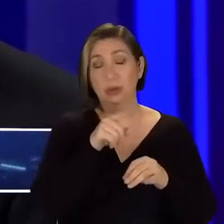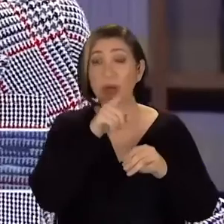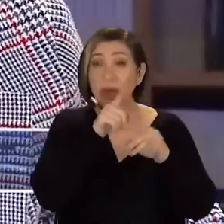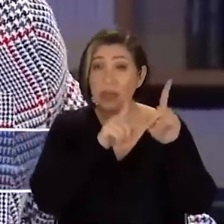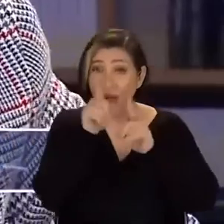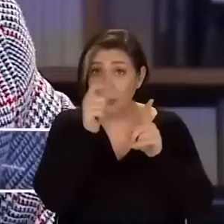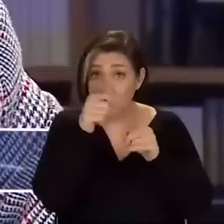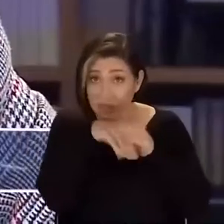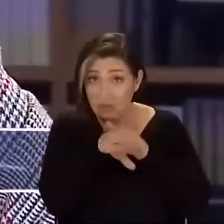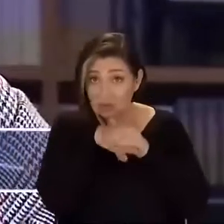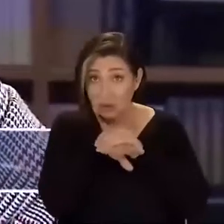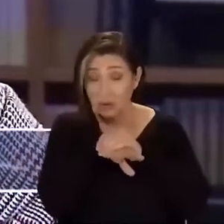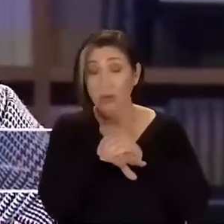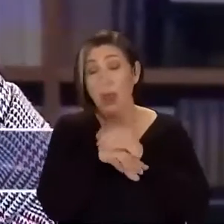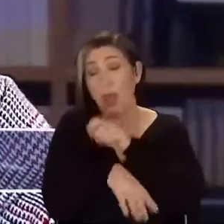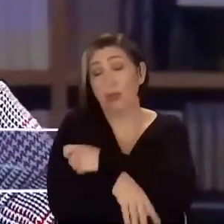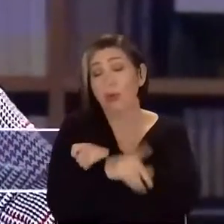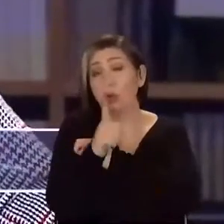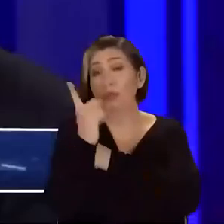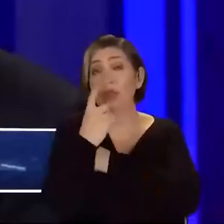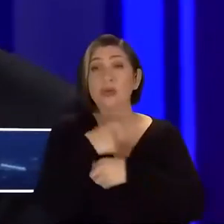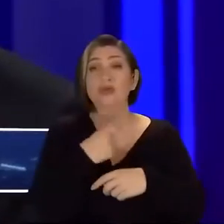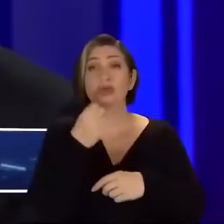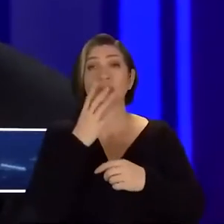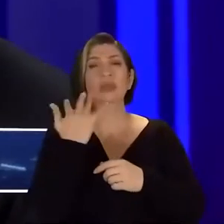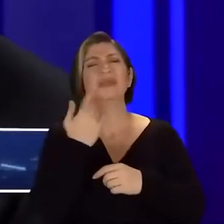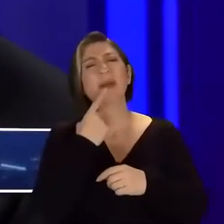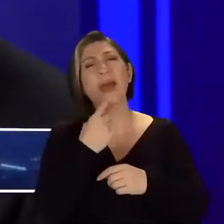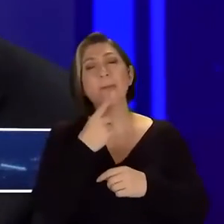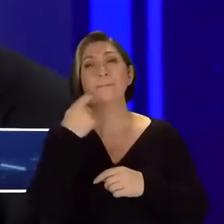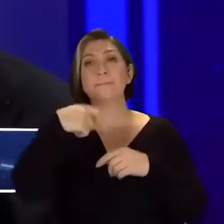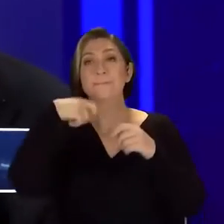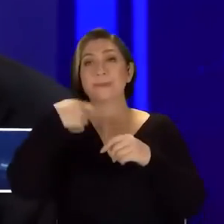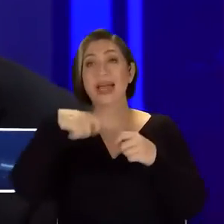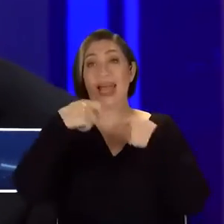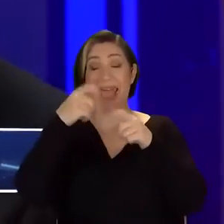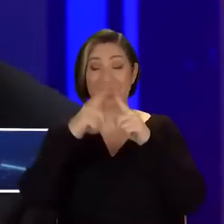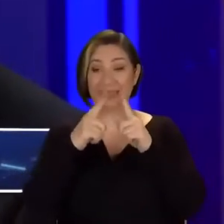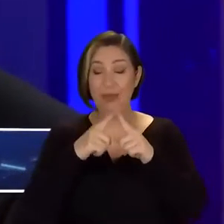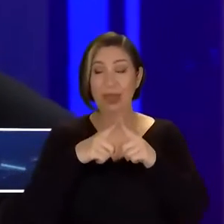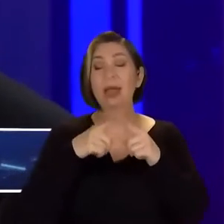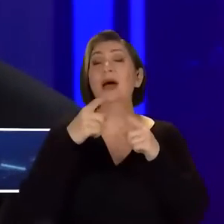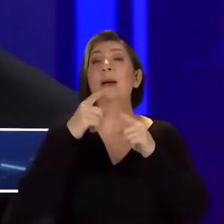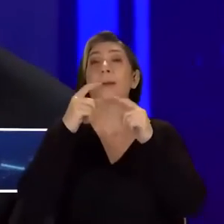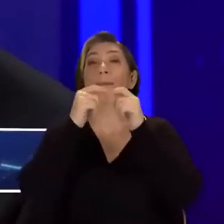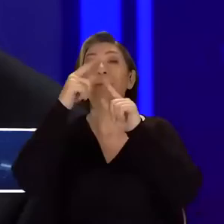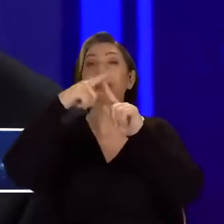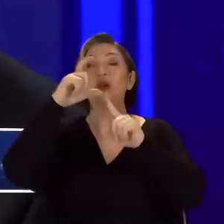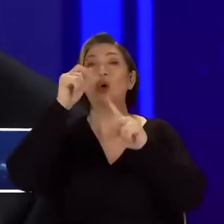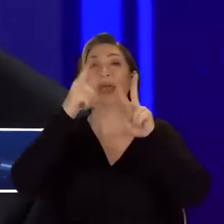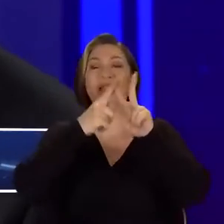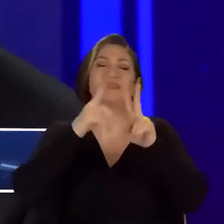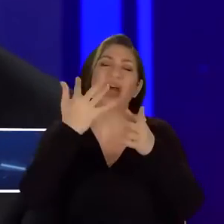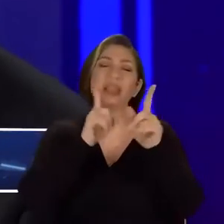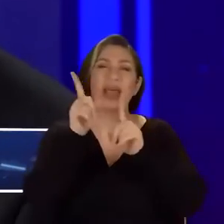parayı mı saklayacak? Evet, Almanya'da, evet, böyle bir kanun. Ne demek efendim, bu ne anlama geliyor? Yani banka hesabınızda da Bitcoin tutabileceksiniz veya herhangi bir